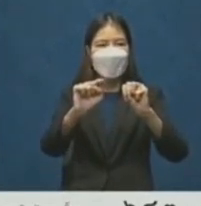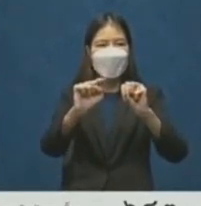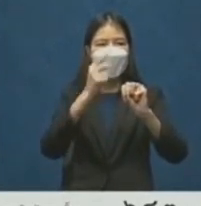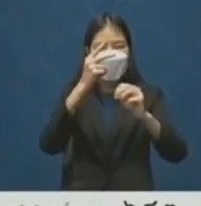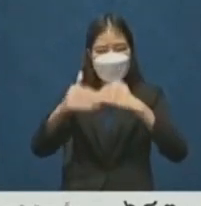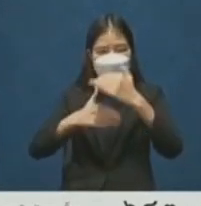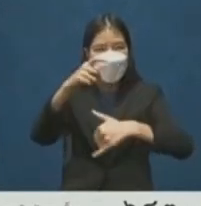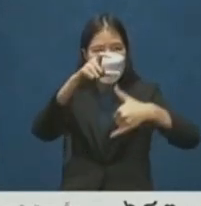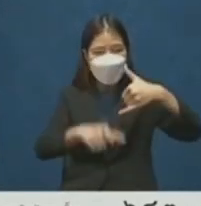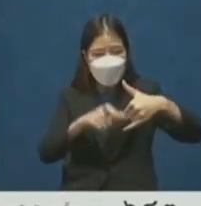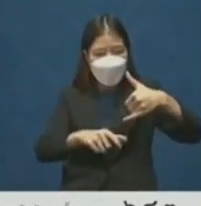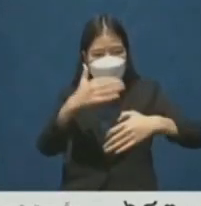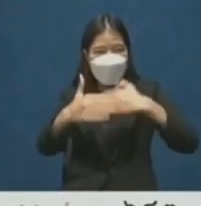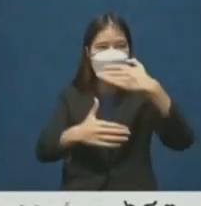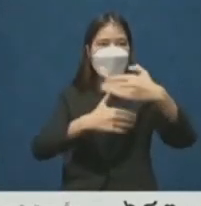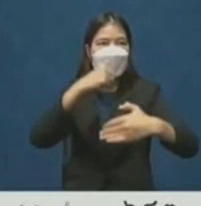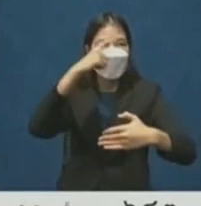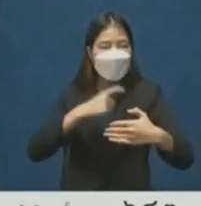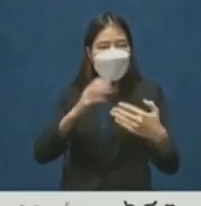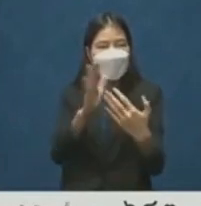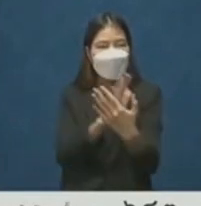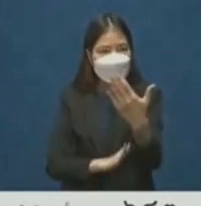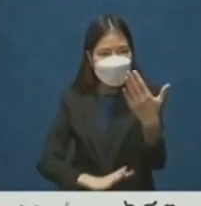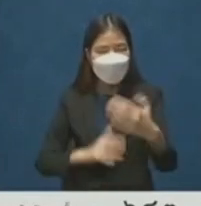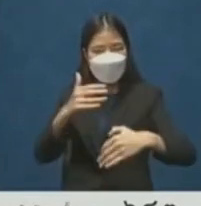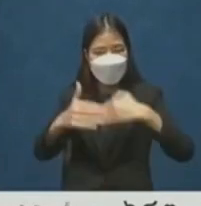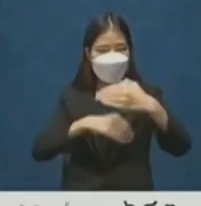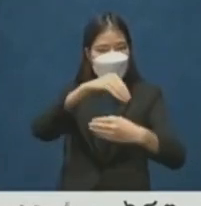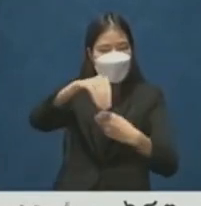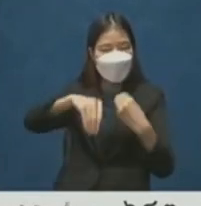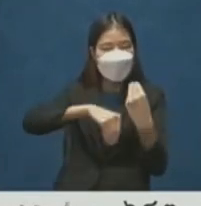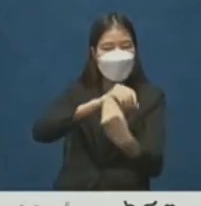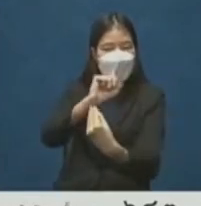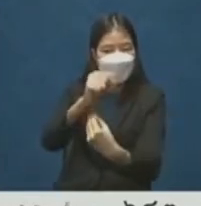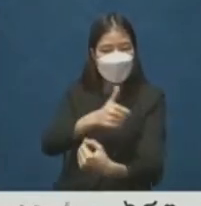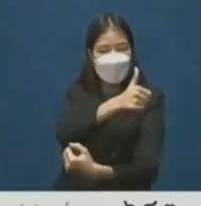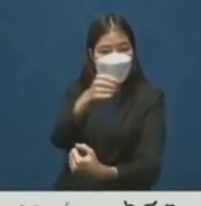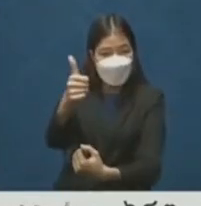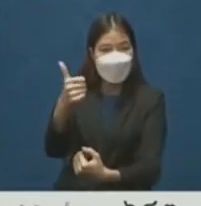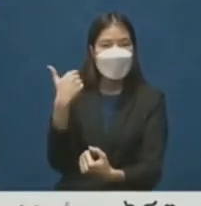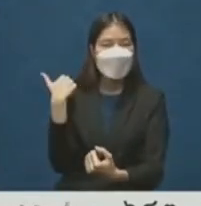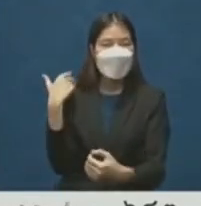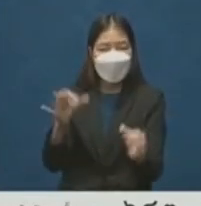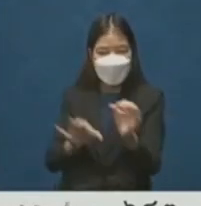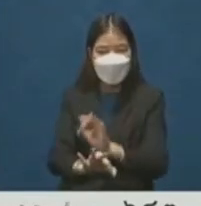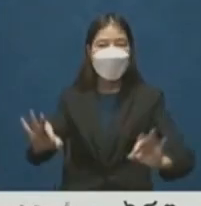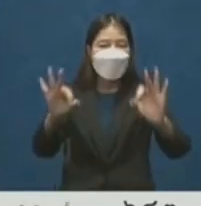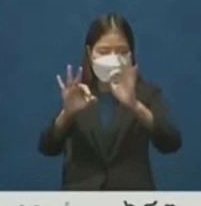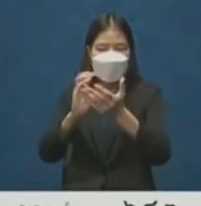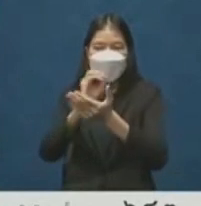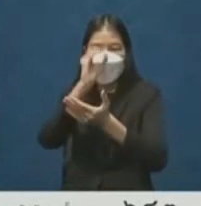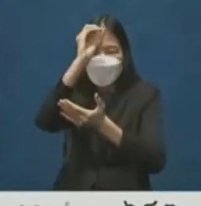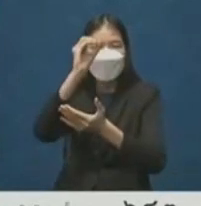นี้เพราะว่าการพัฒนาคนนั้นประเทศชาติจะเจริญเศรษฐกิจจะดีต้องการศึกษา